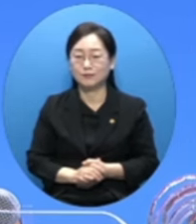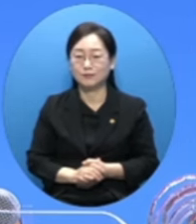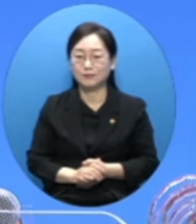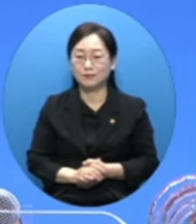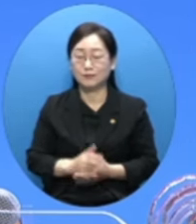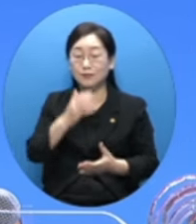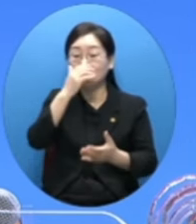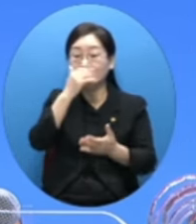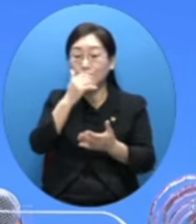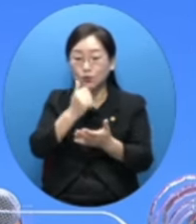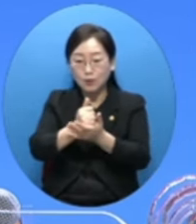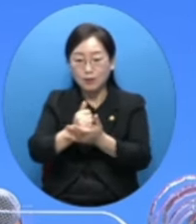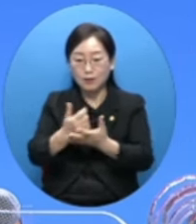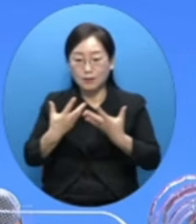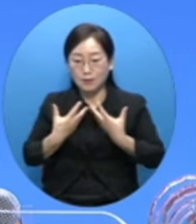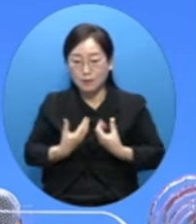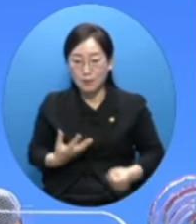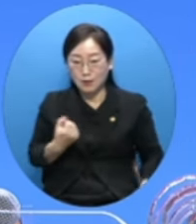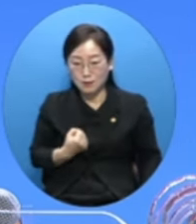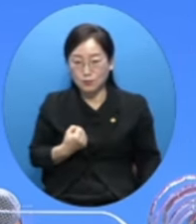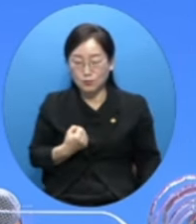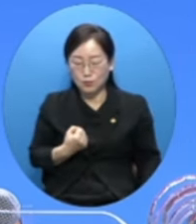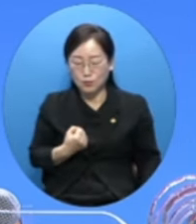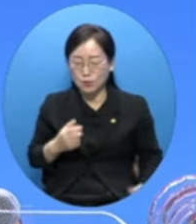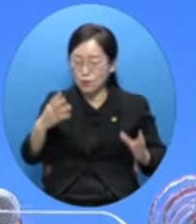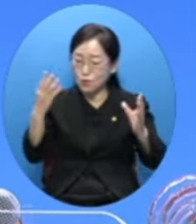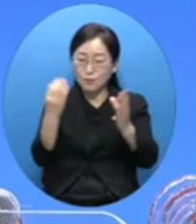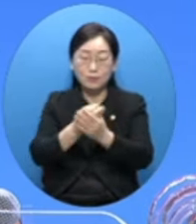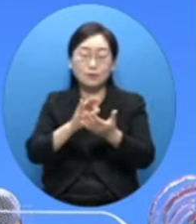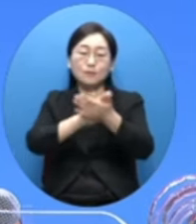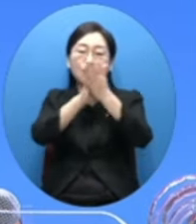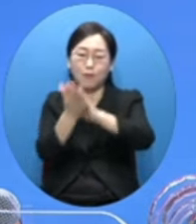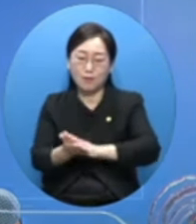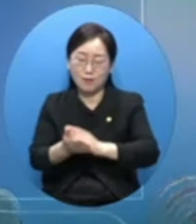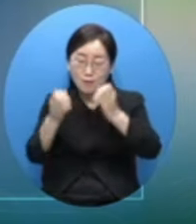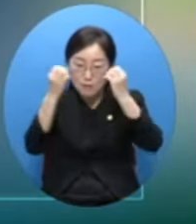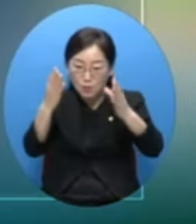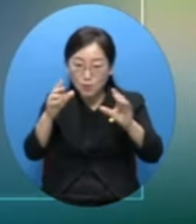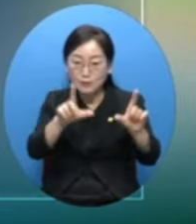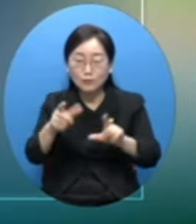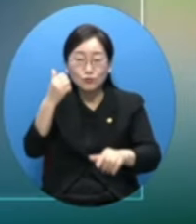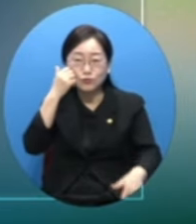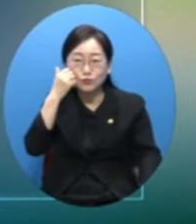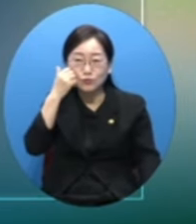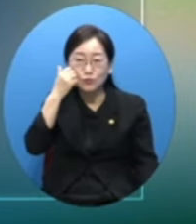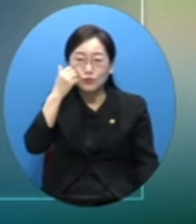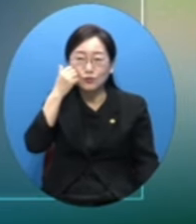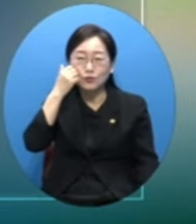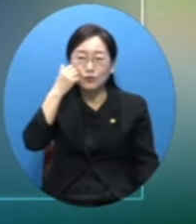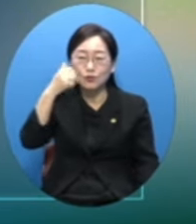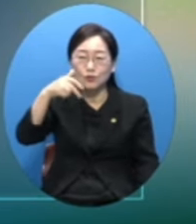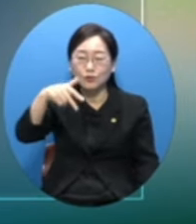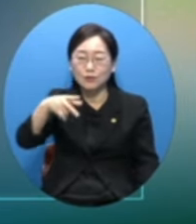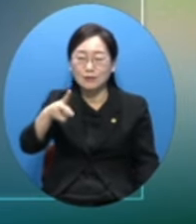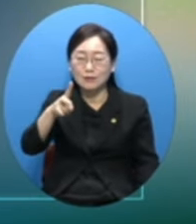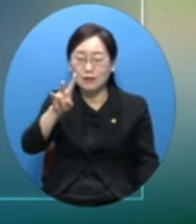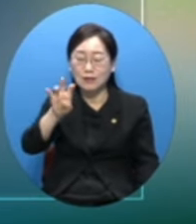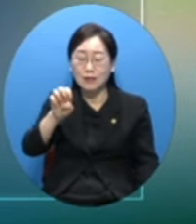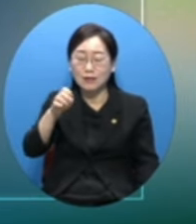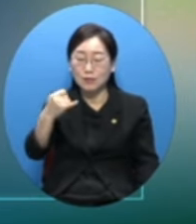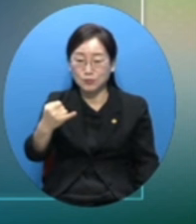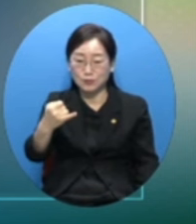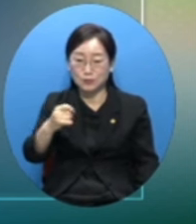죄와 절망 가운데 살다가 예수 믿고 완전히 변화된 인생을 살고 있는 제프 핸더슨이라고 하는 분이 있습니다.